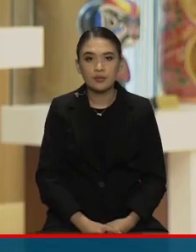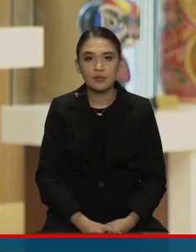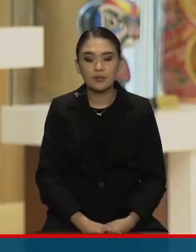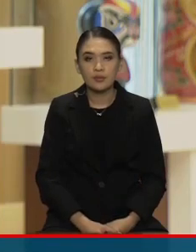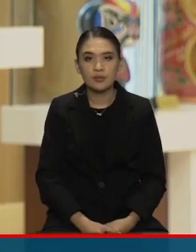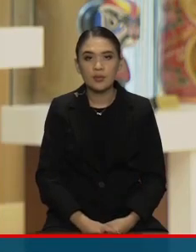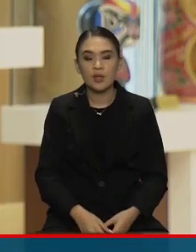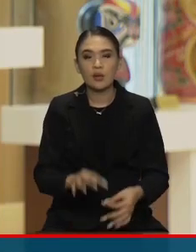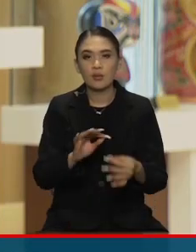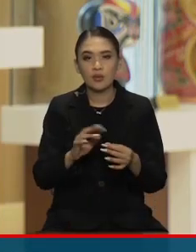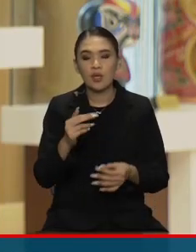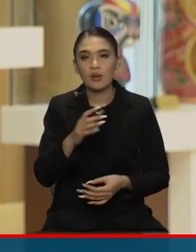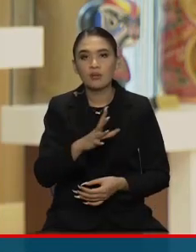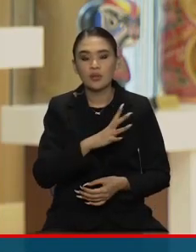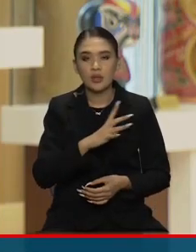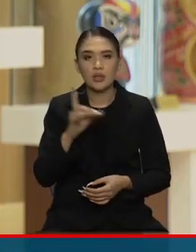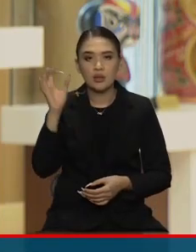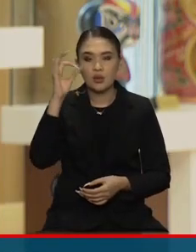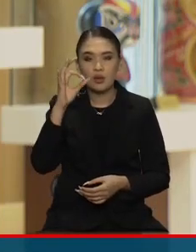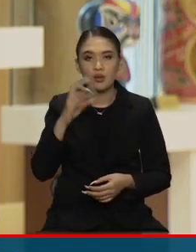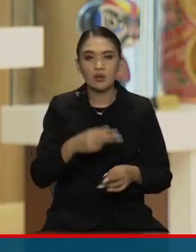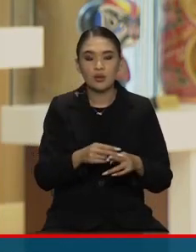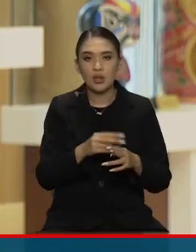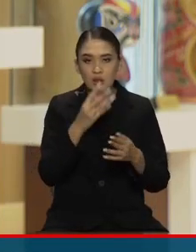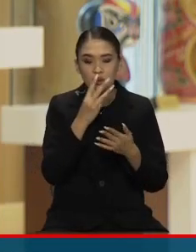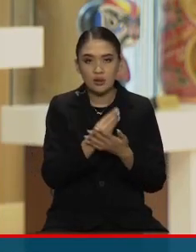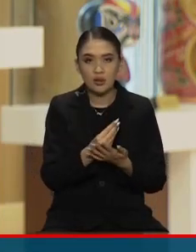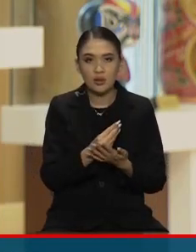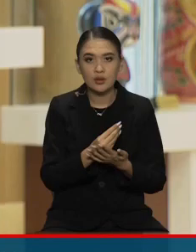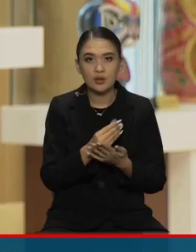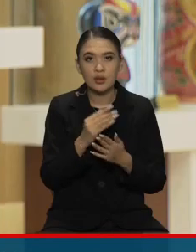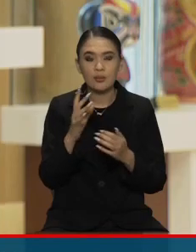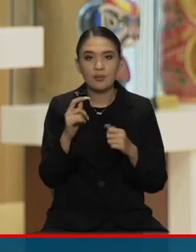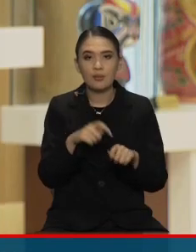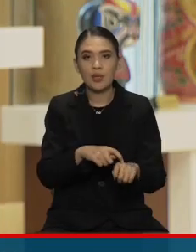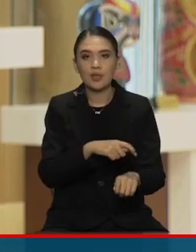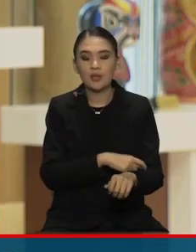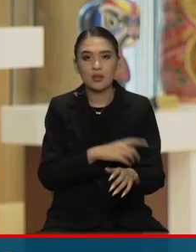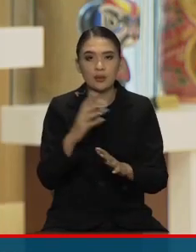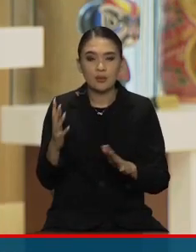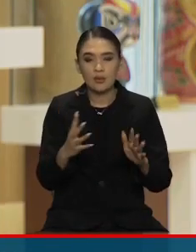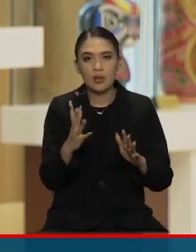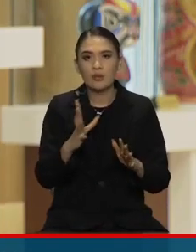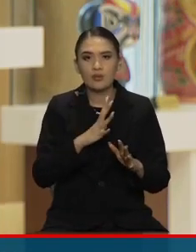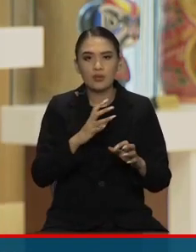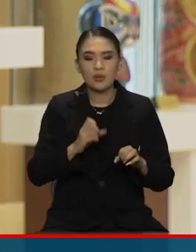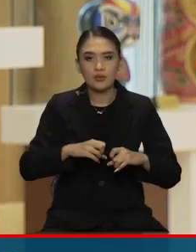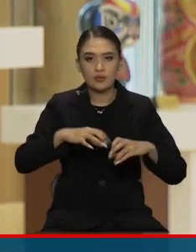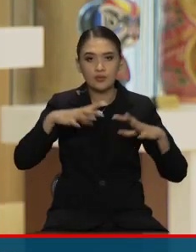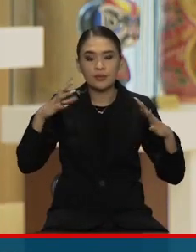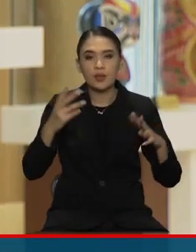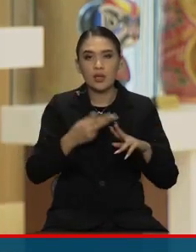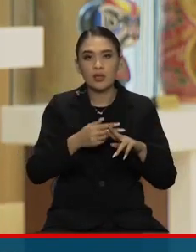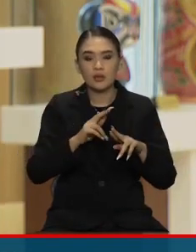Дело в том что грозовой разряд собаку с со штормовым ветром она Сделала свое дело я